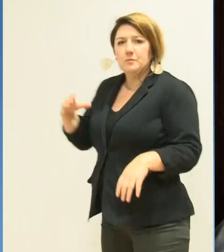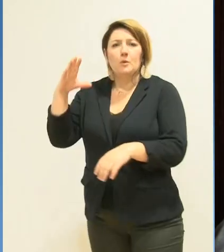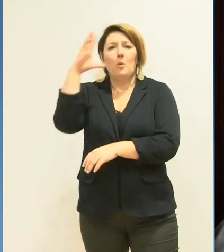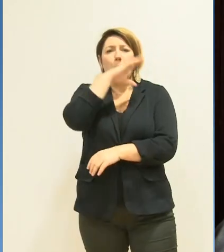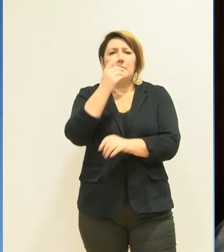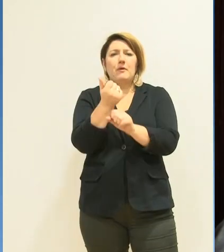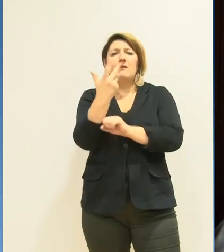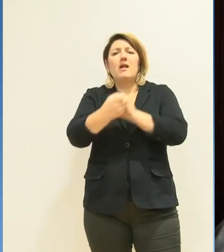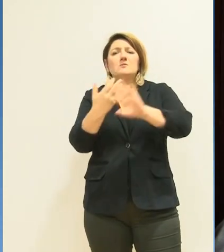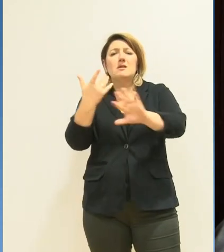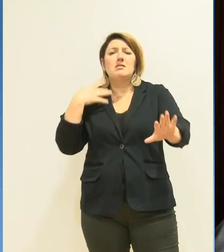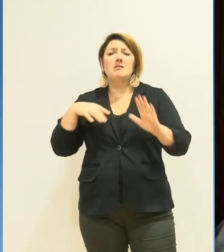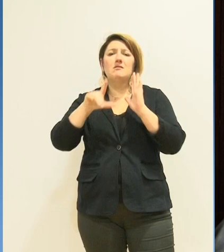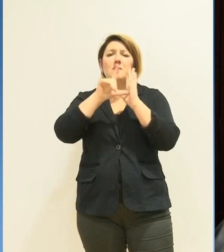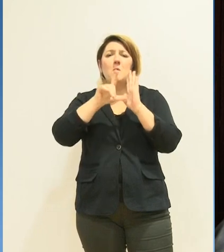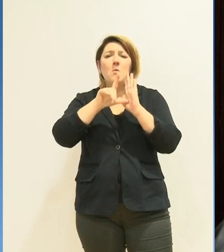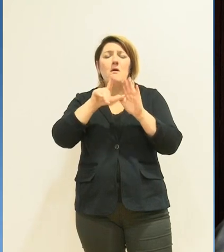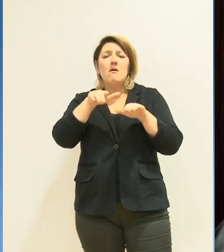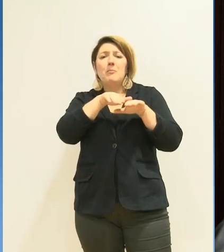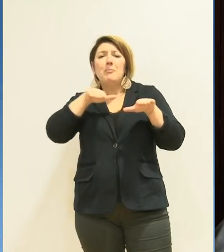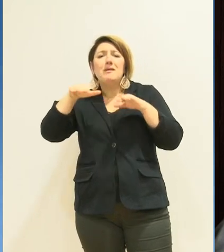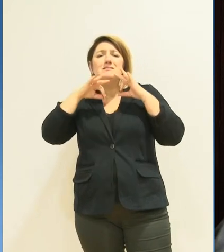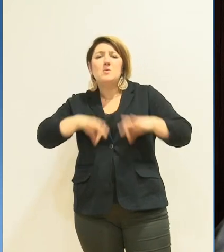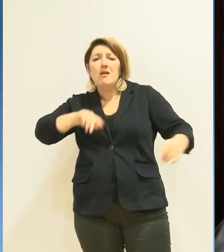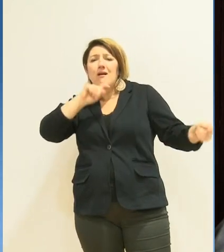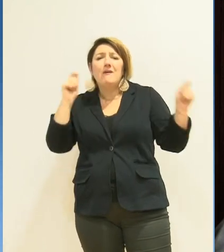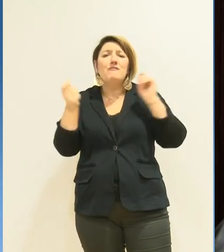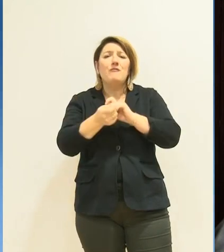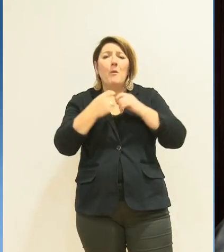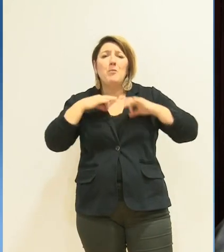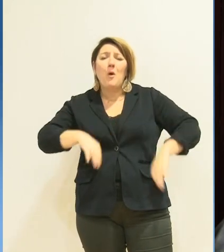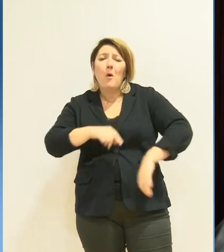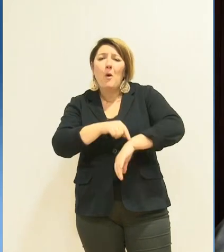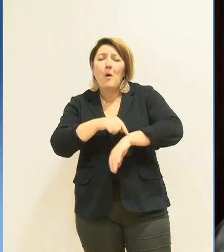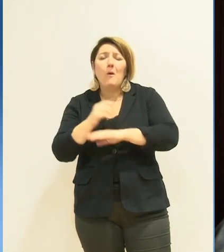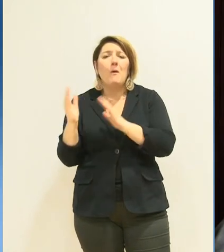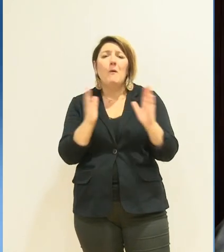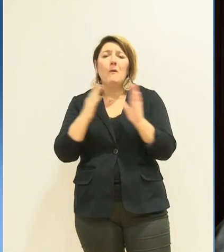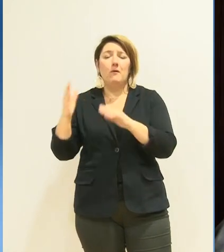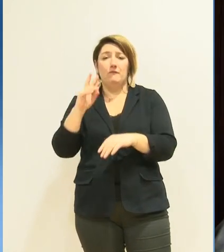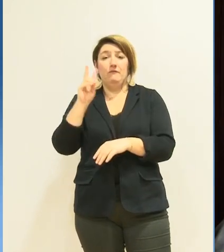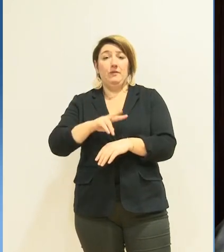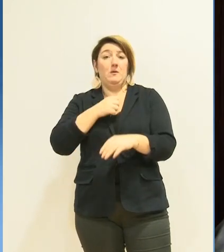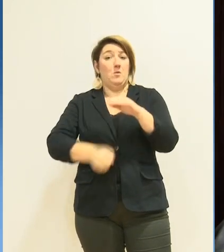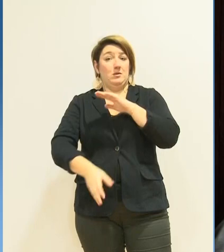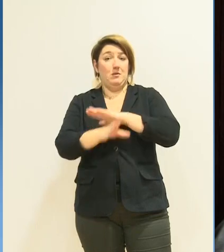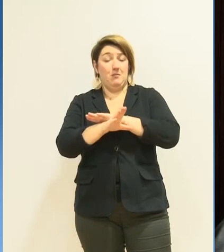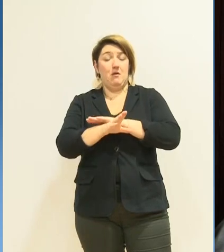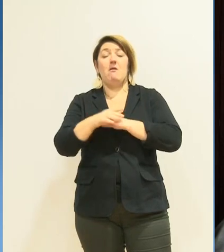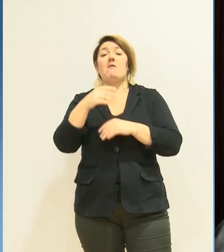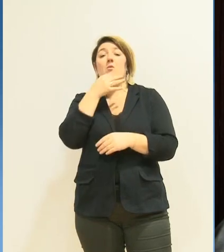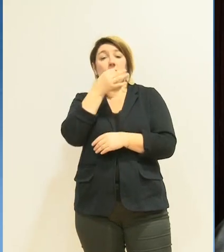pour soutenir les temps périscolaires en maternelle on avait instauré le principe d'autant date scène que deux classes